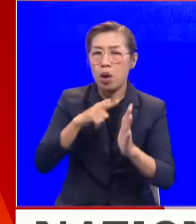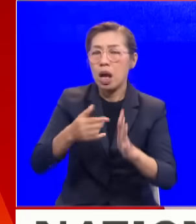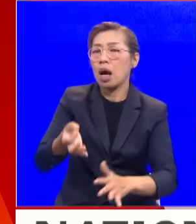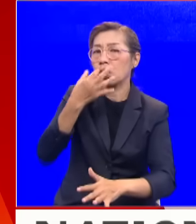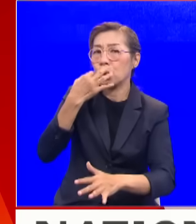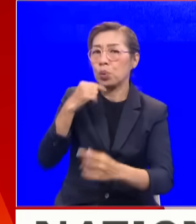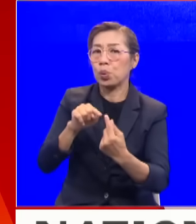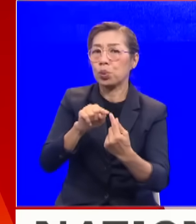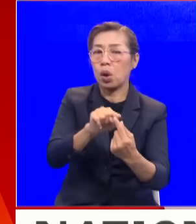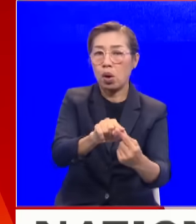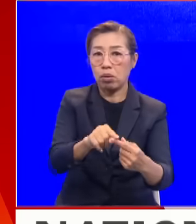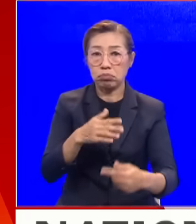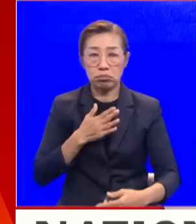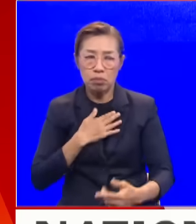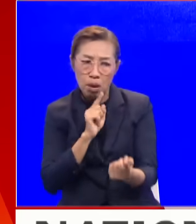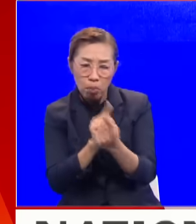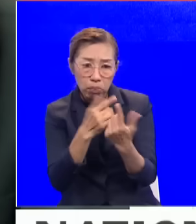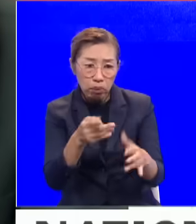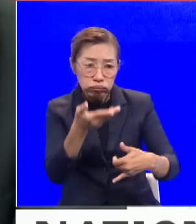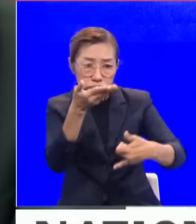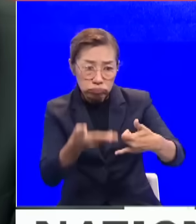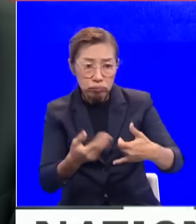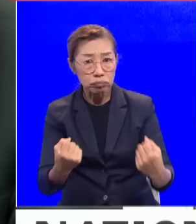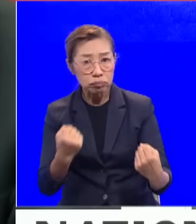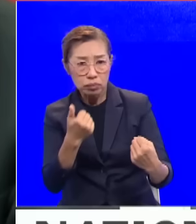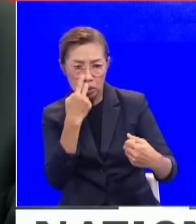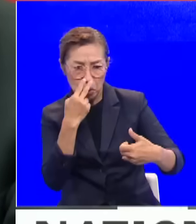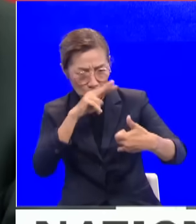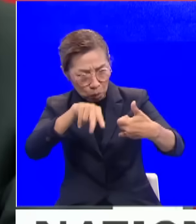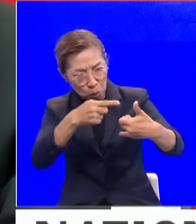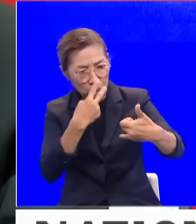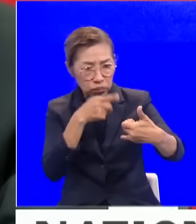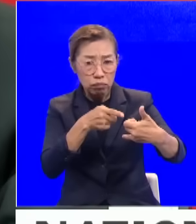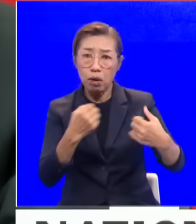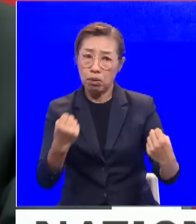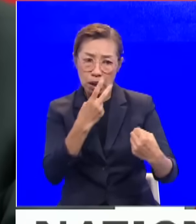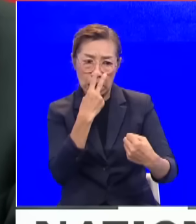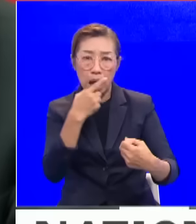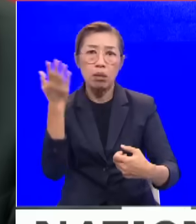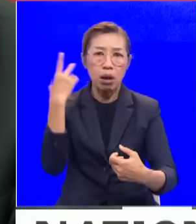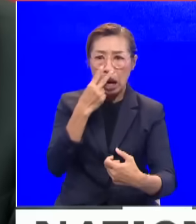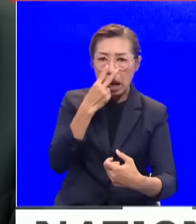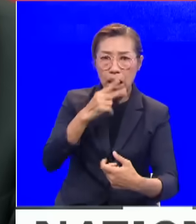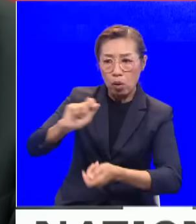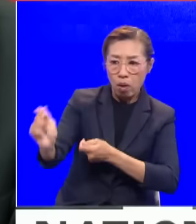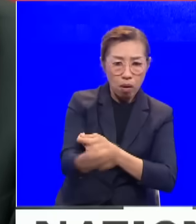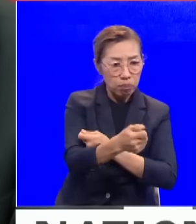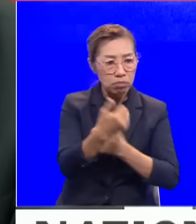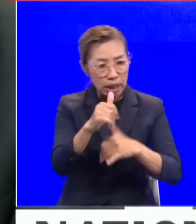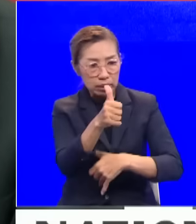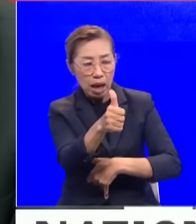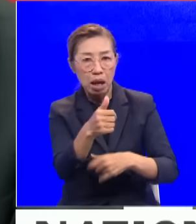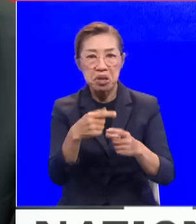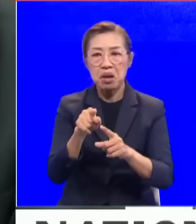นี่ยนะคะก็ยังคงเป็นปกตินะคะด้านกายภาพนี่ก็อย่างที่บอกกันไปว่าท่านก็ออกไปตีกอล์ฟได้ส่วนที่จะเป็นอย่างนั้นอย่